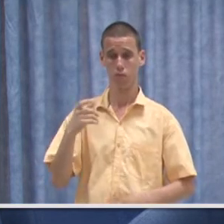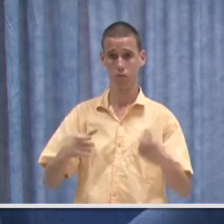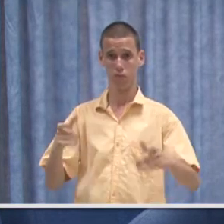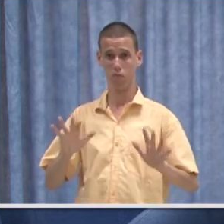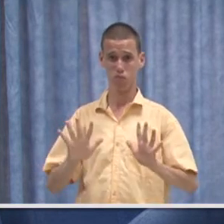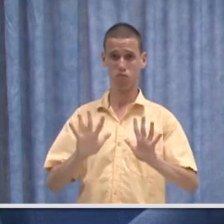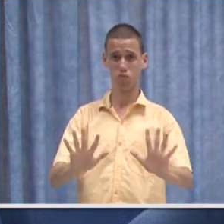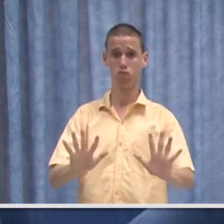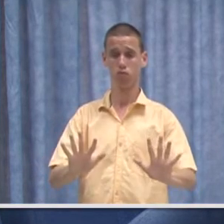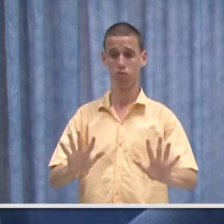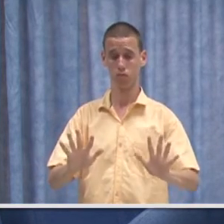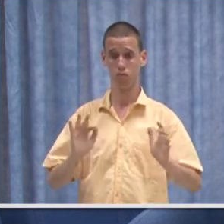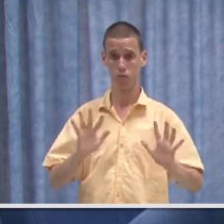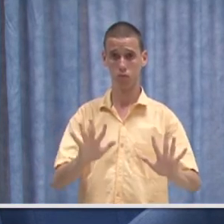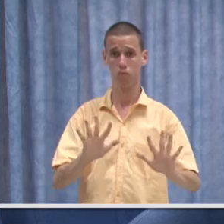bien bon procédé.